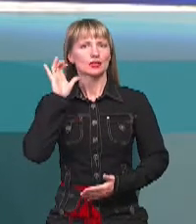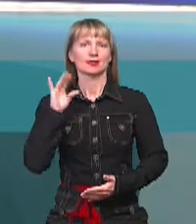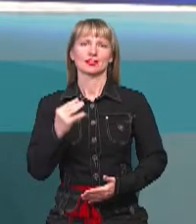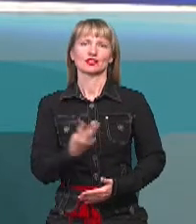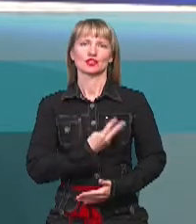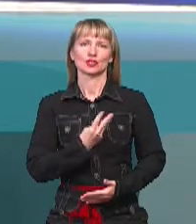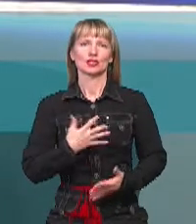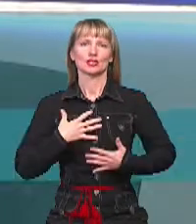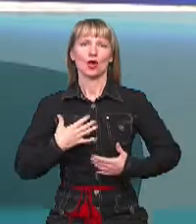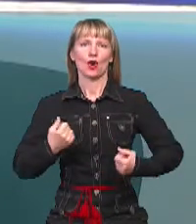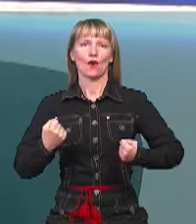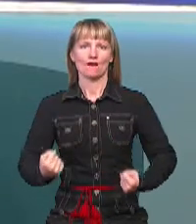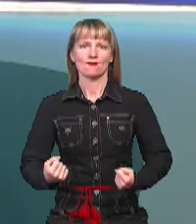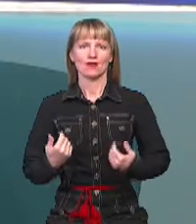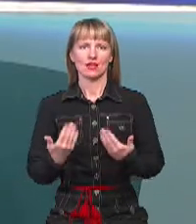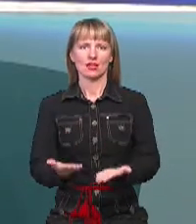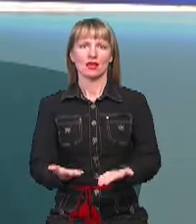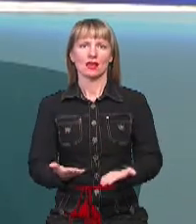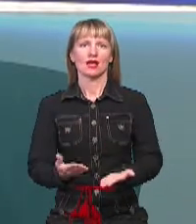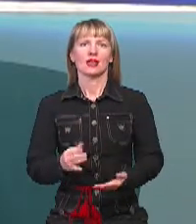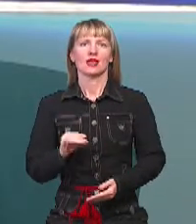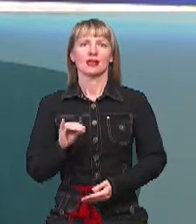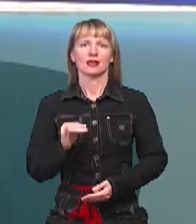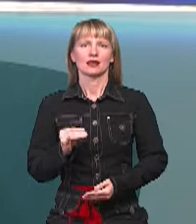зичимо здоров'я, ба більше,